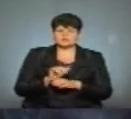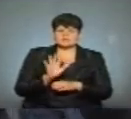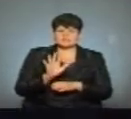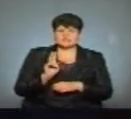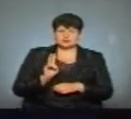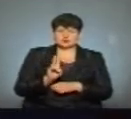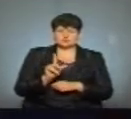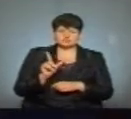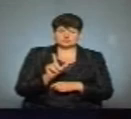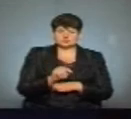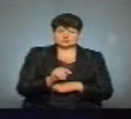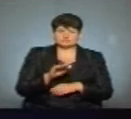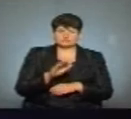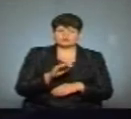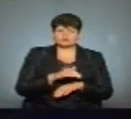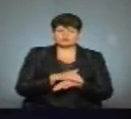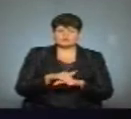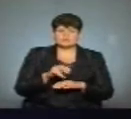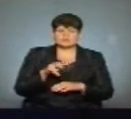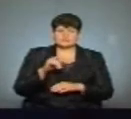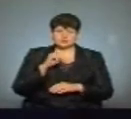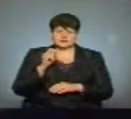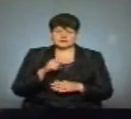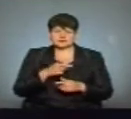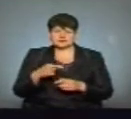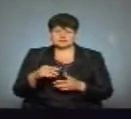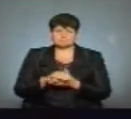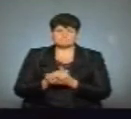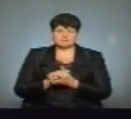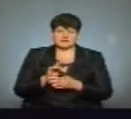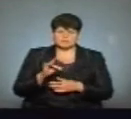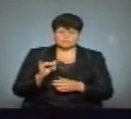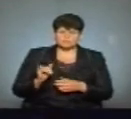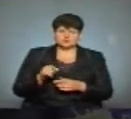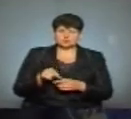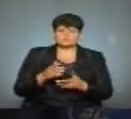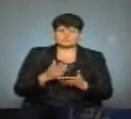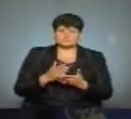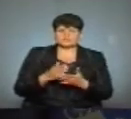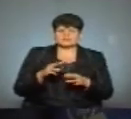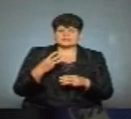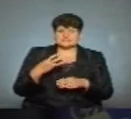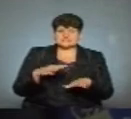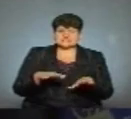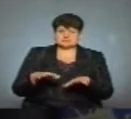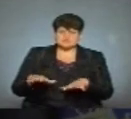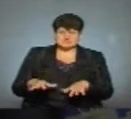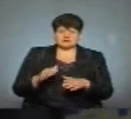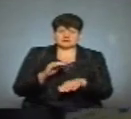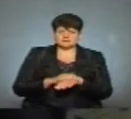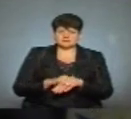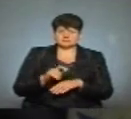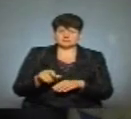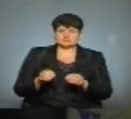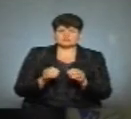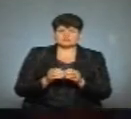тролейбус, що курсує за маршрутом вулиця Лесі Українки – Миру. Автобус розрахований на 30 сидячих місць, пасажирів їде 10, каже кондукторка